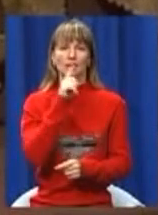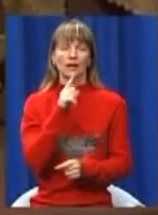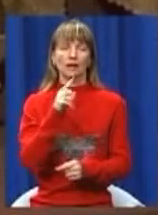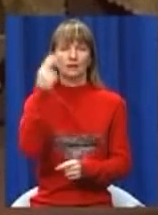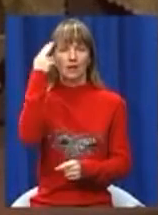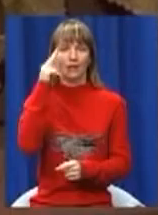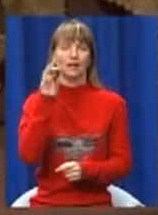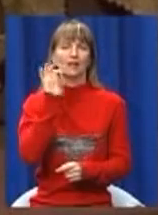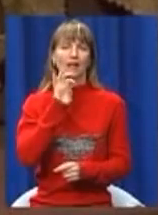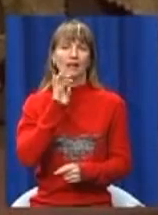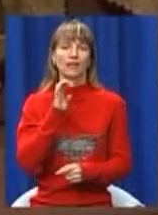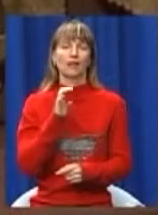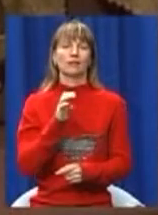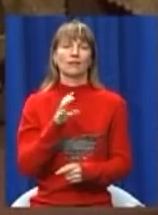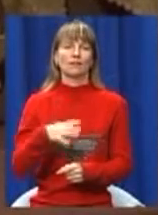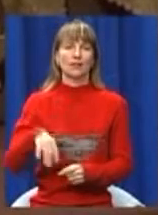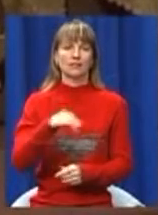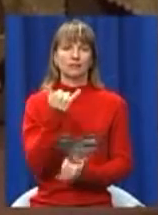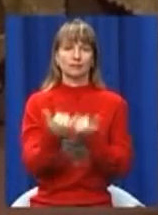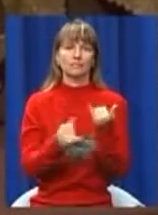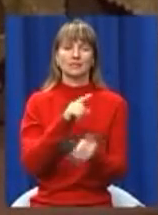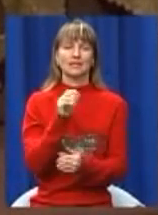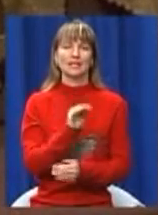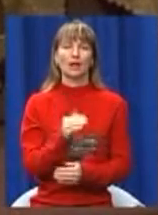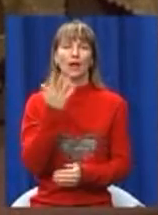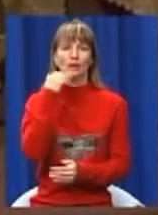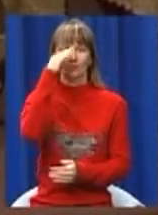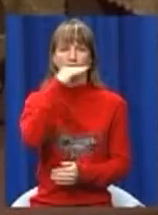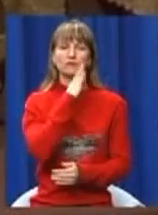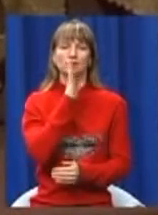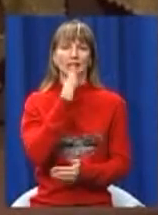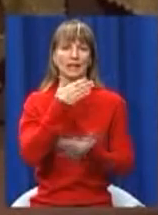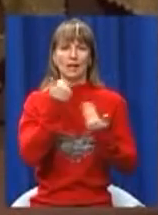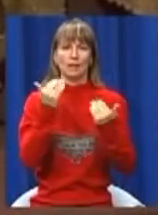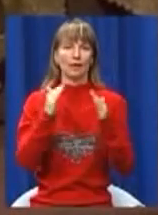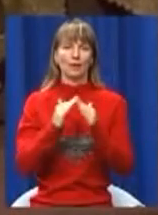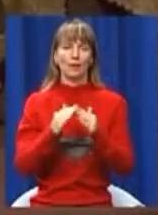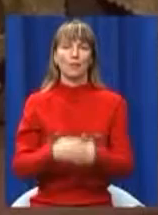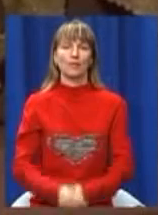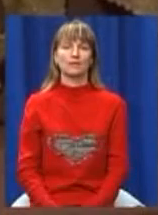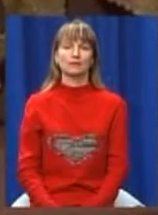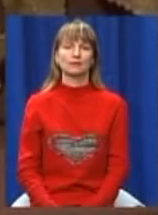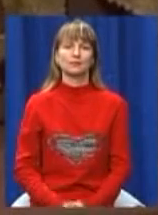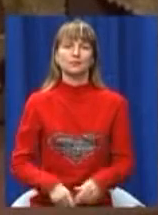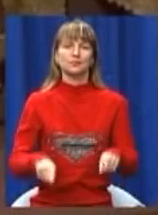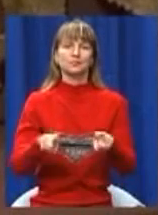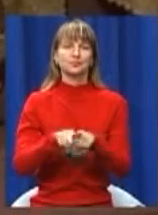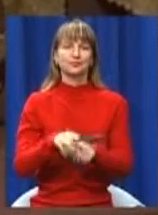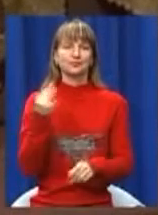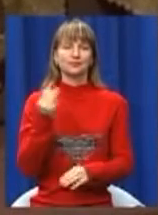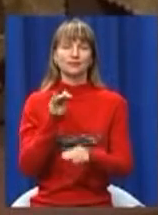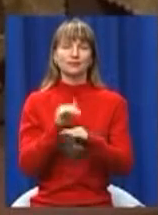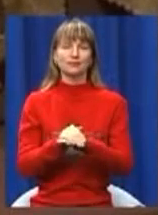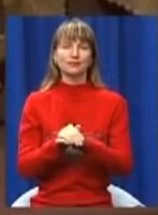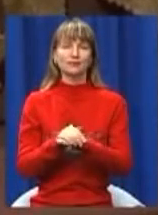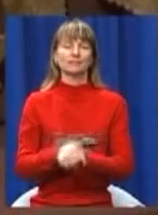тітки по черзі доглядають малечу, коли татка з мамою немає вдома. Ось такий цікавий